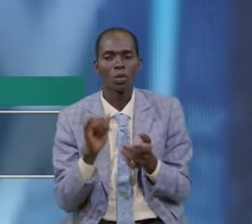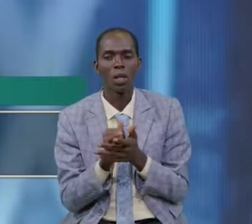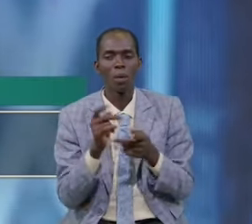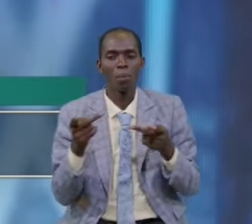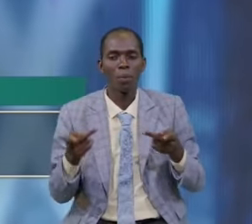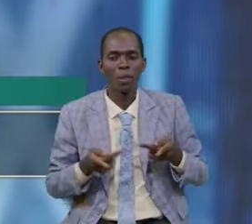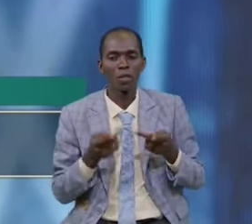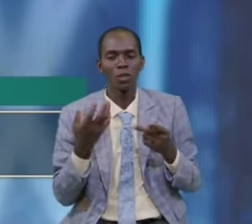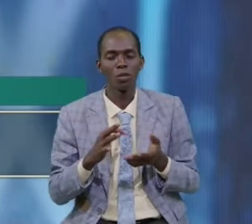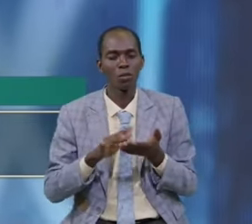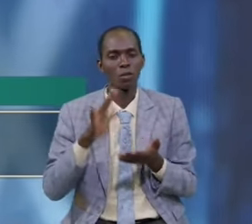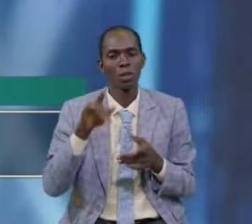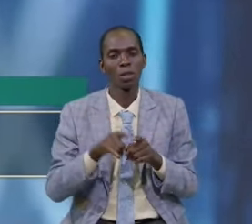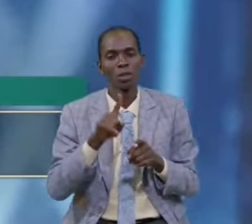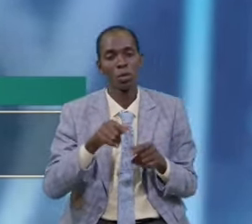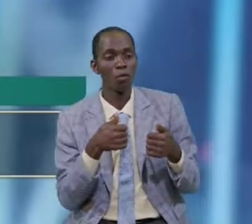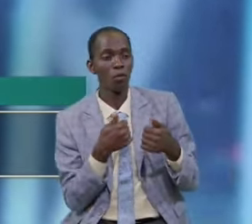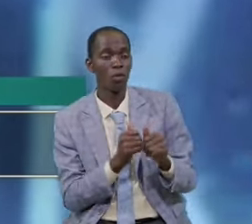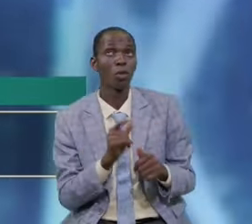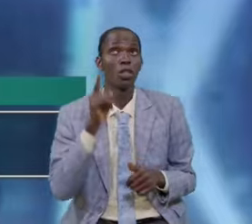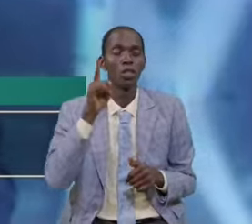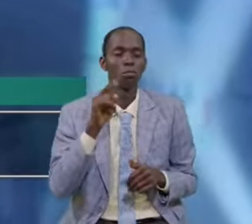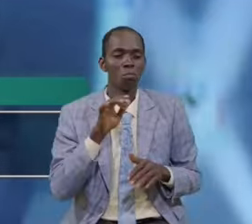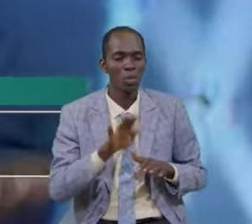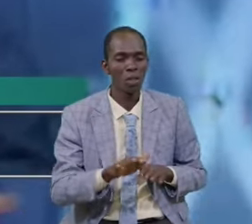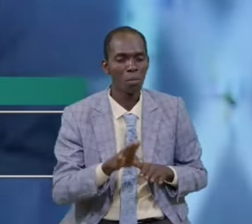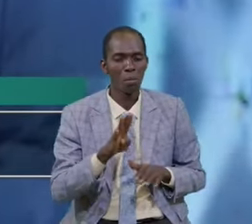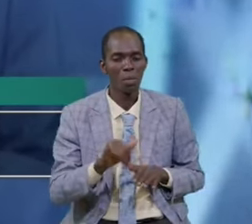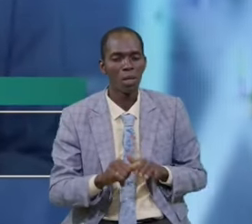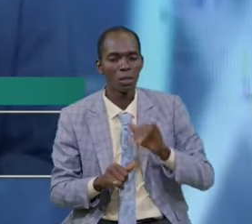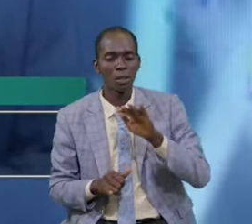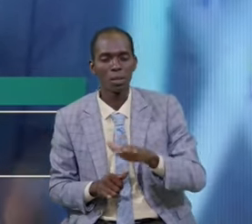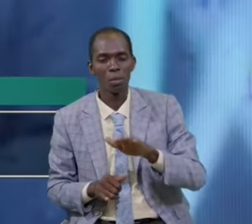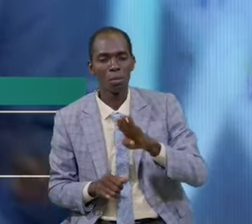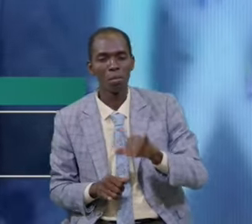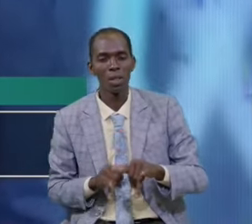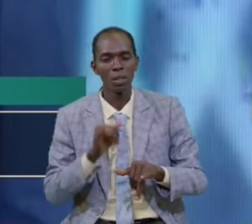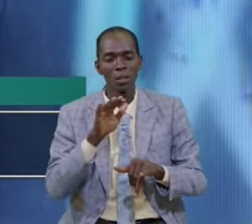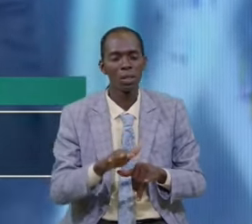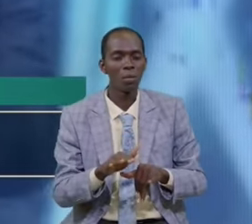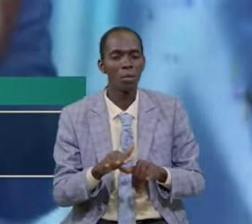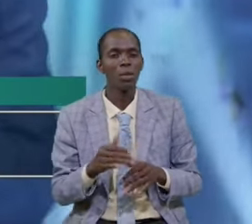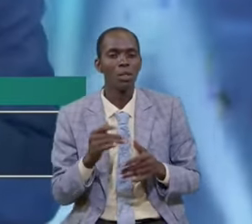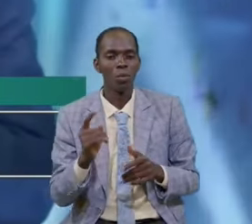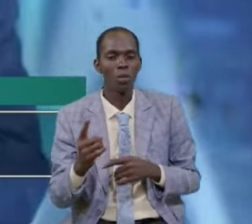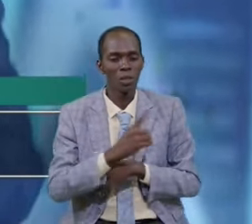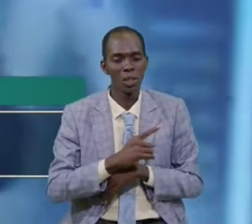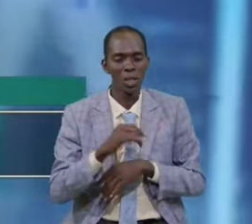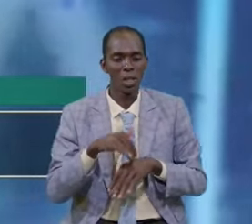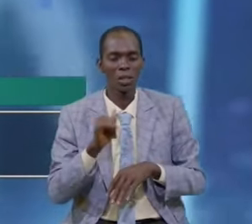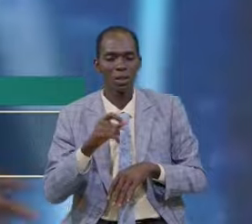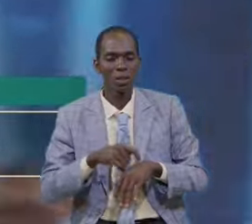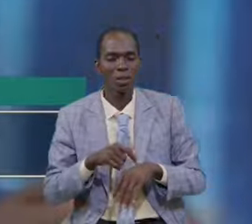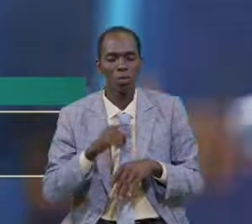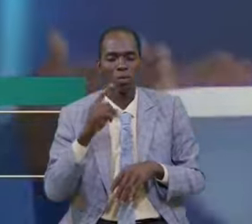marches avec lui, pas à pas, un pas après, par moment, un jour par moment, une semaine par moment, un